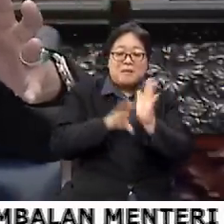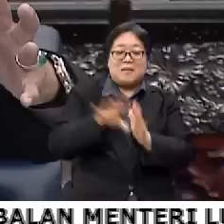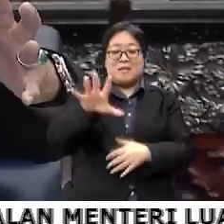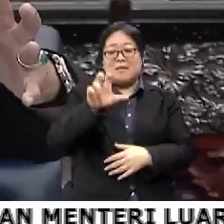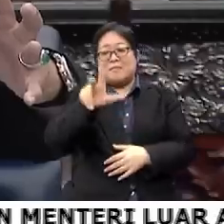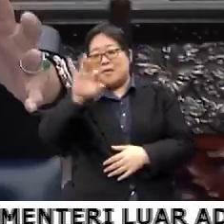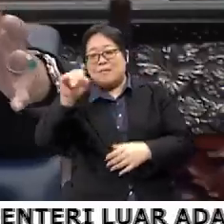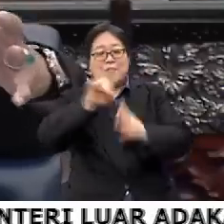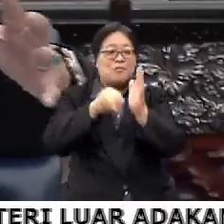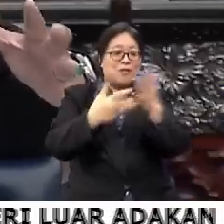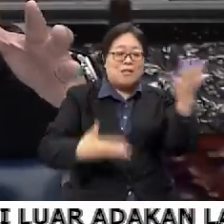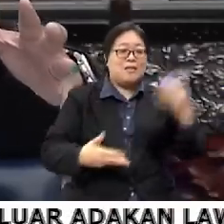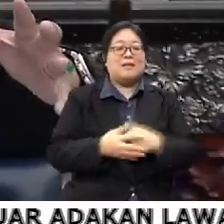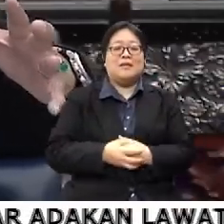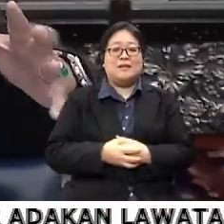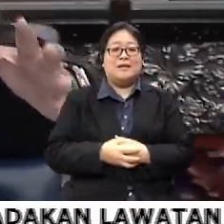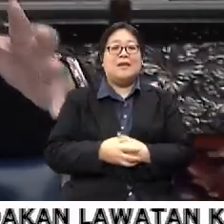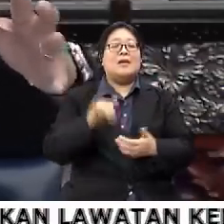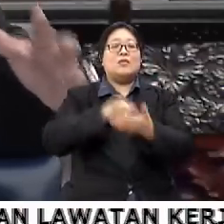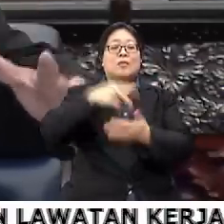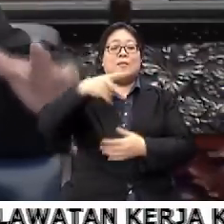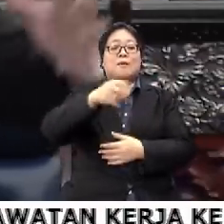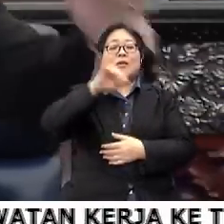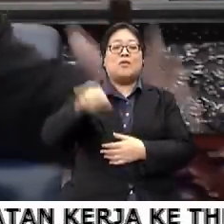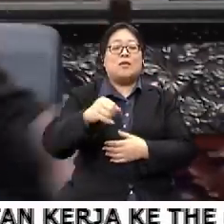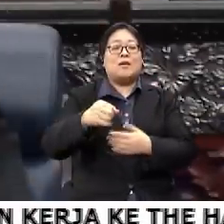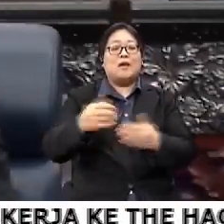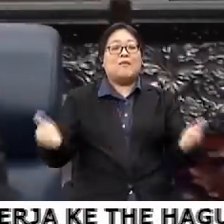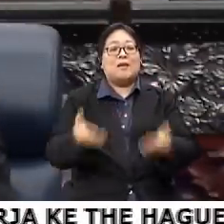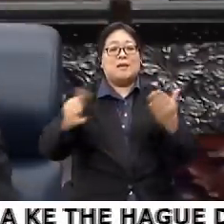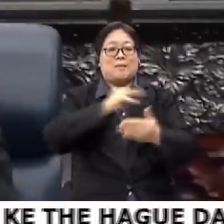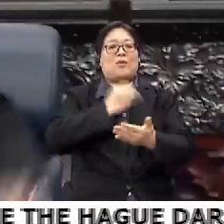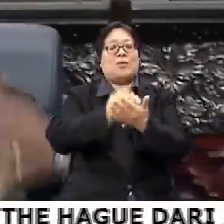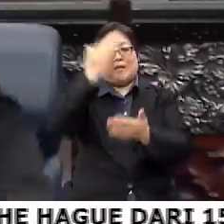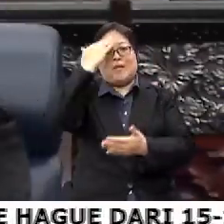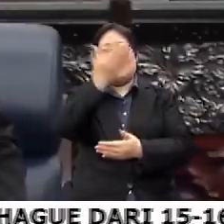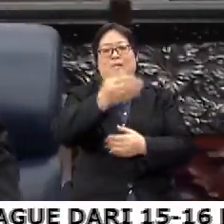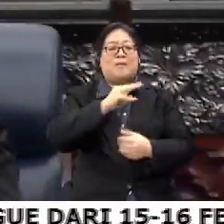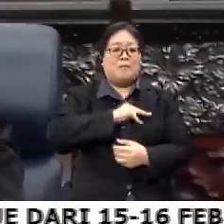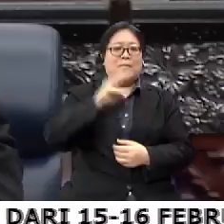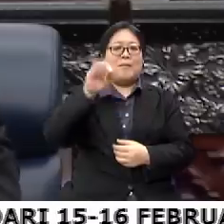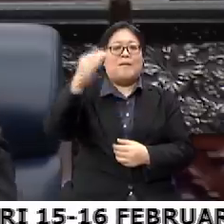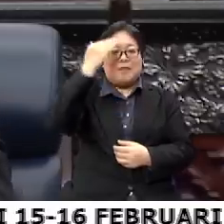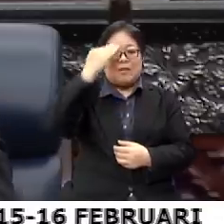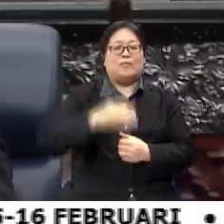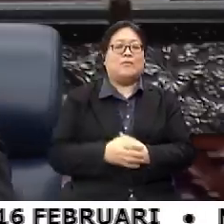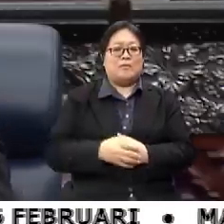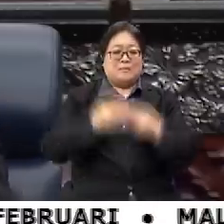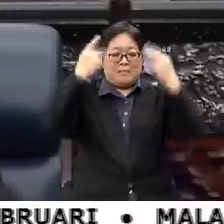530 bilion tu ialah apa disebutkan pakej rancangan. Menteri Ekonomi pun tahu. Menteri Kewangan pun tahu, Perdana